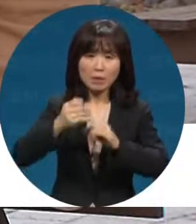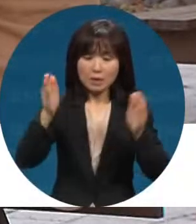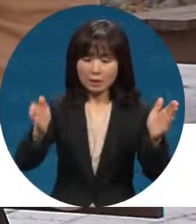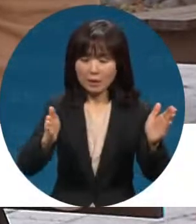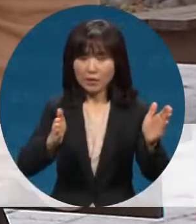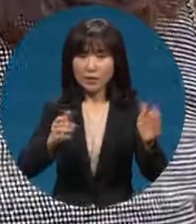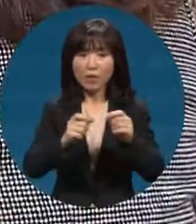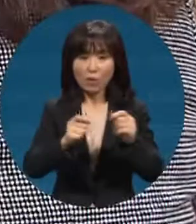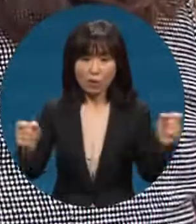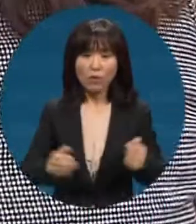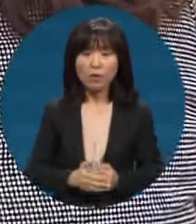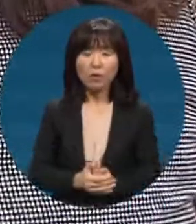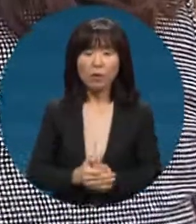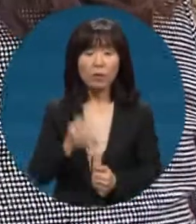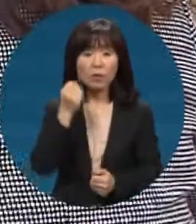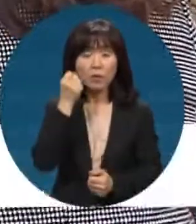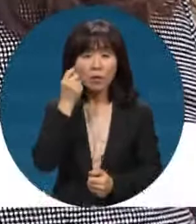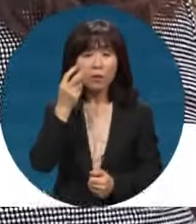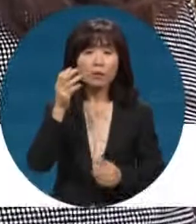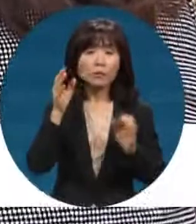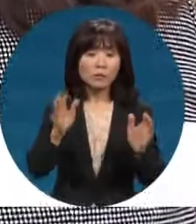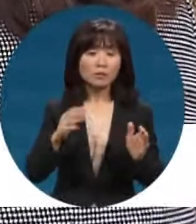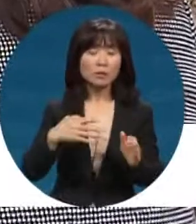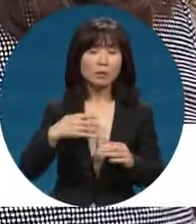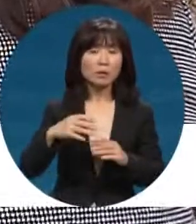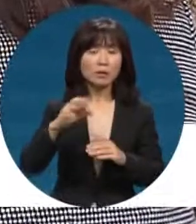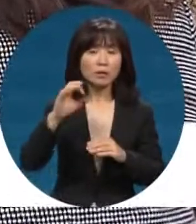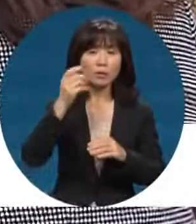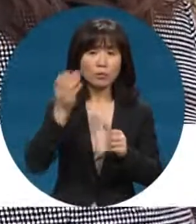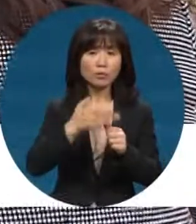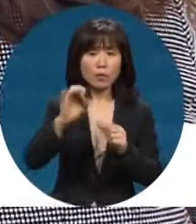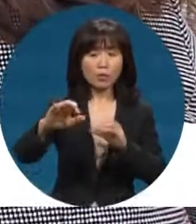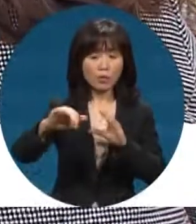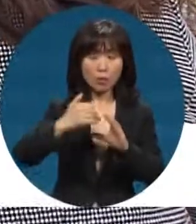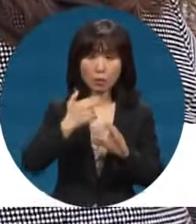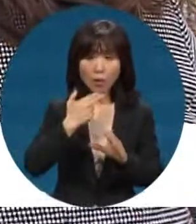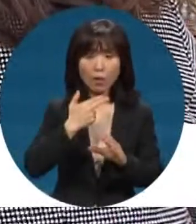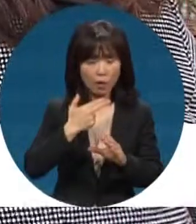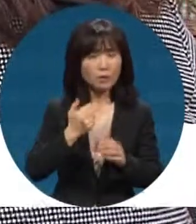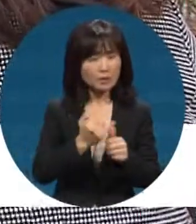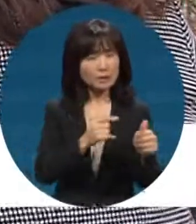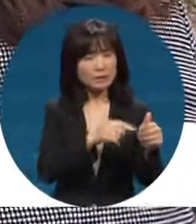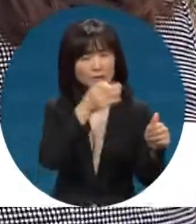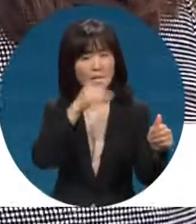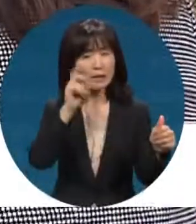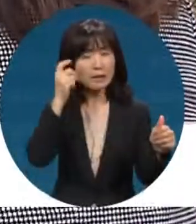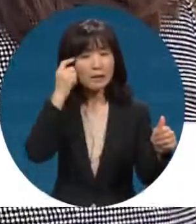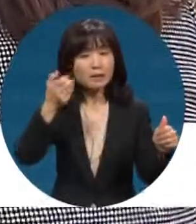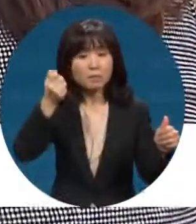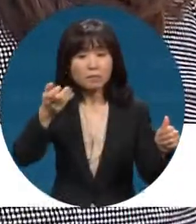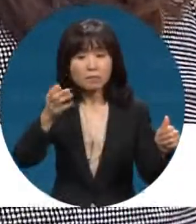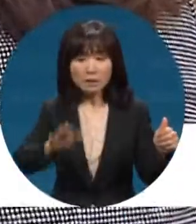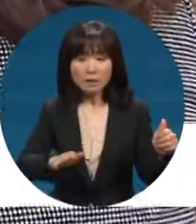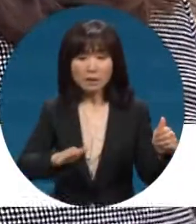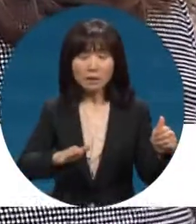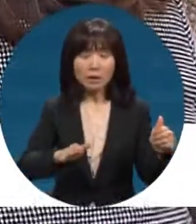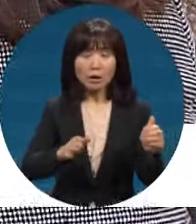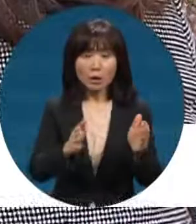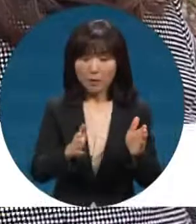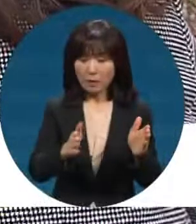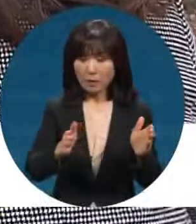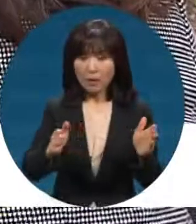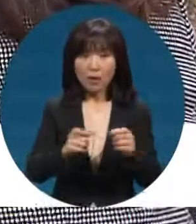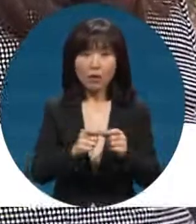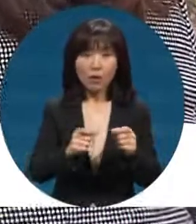길었습니다 몇 개월 동안 안 나왔을 때 그냥 아 좀 힘든가 보다 그렇게 생각을 했었어요 근데 그게 너무